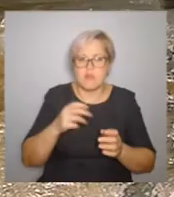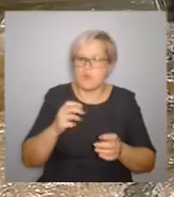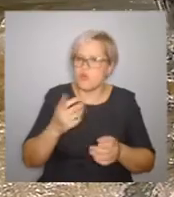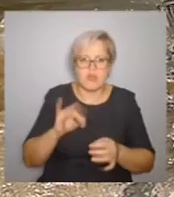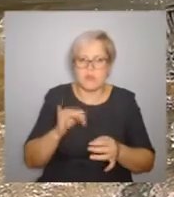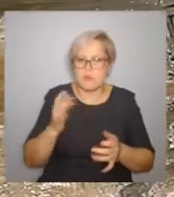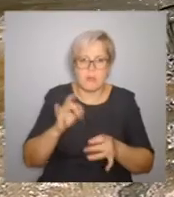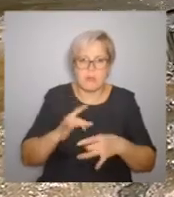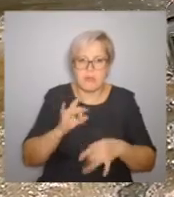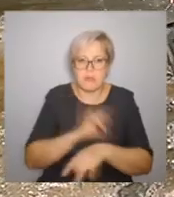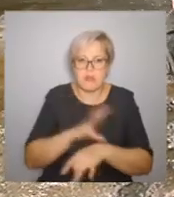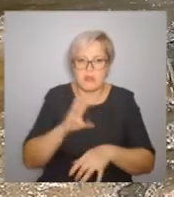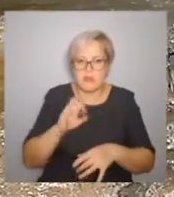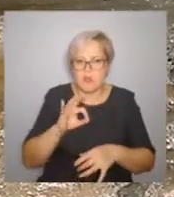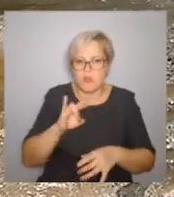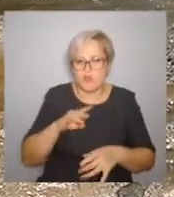мамонты. Господи.